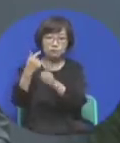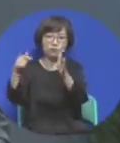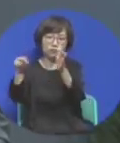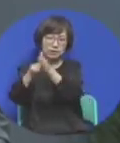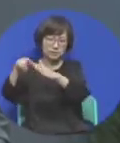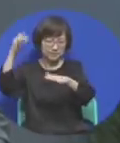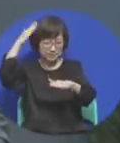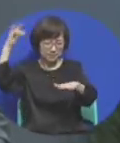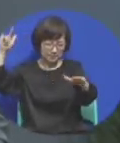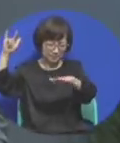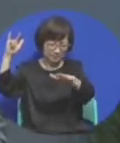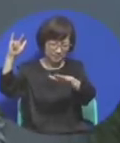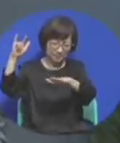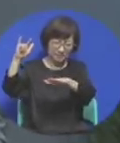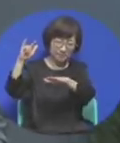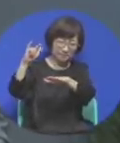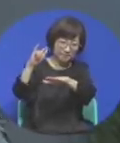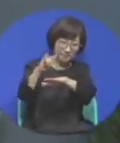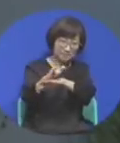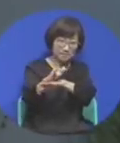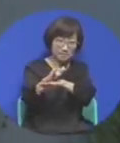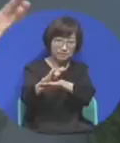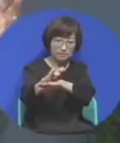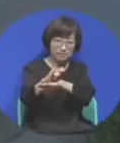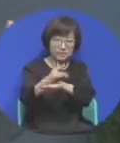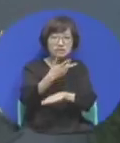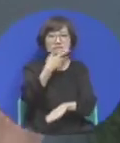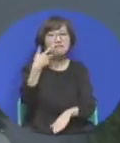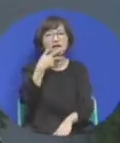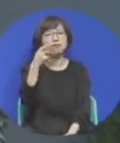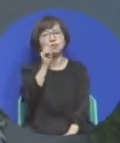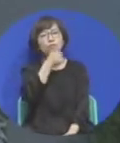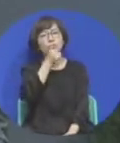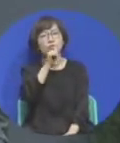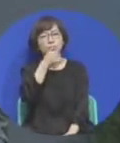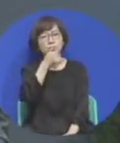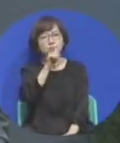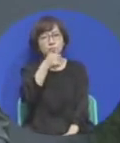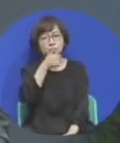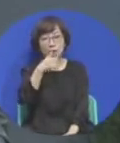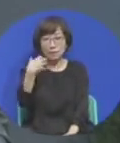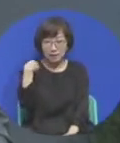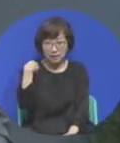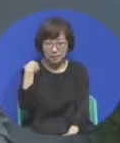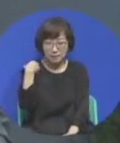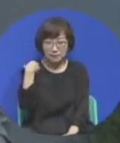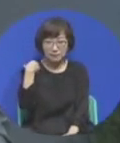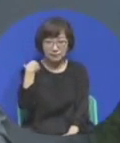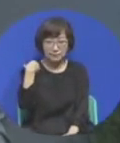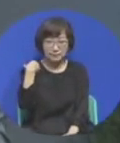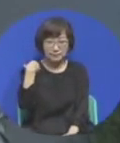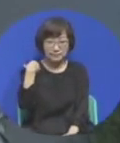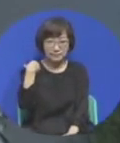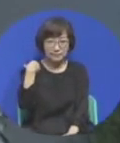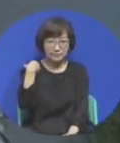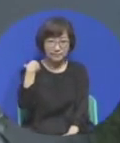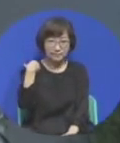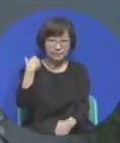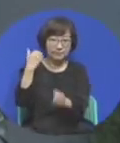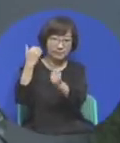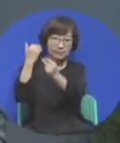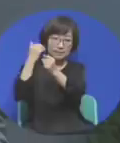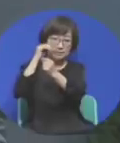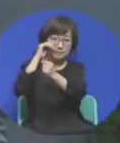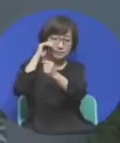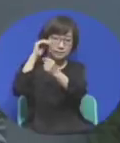came to Korea for the gospel. 복음 때문에 왔는데 이 통역을 시작했어요. And then so because of the gospel, she began to interpret. 하나님이 세계복음 말하고